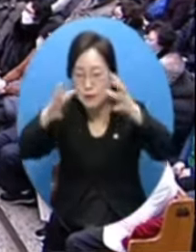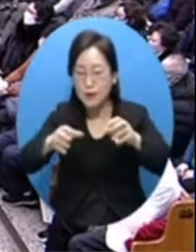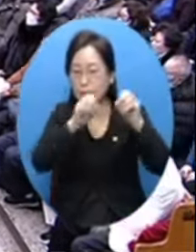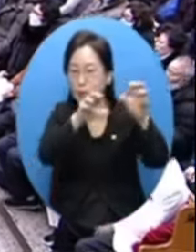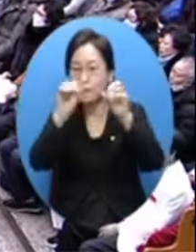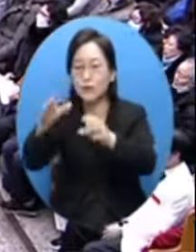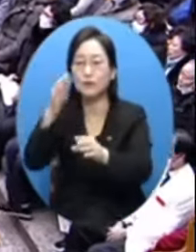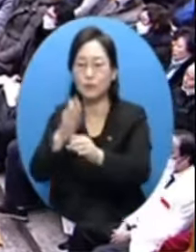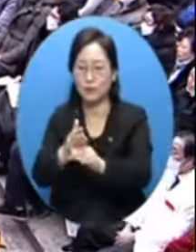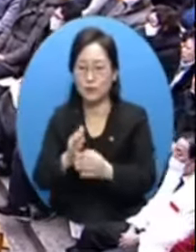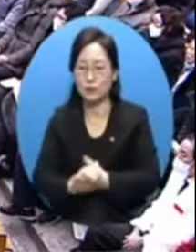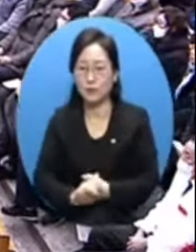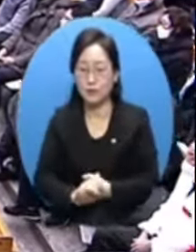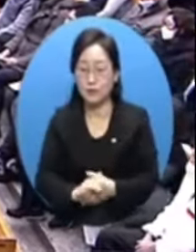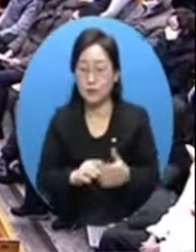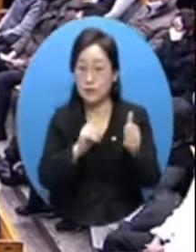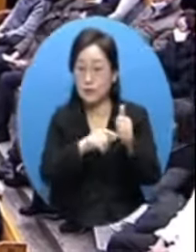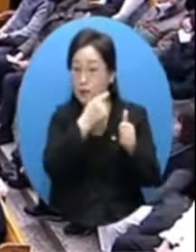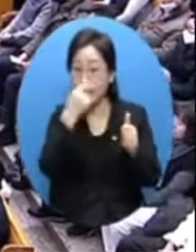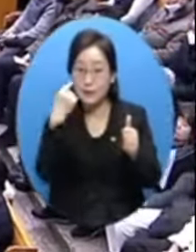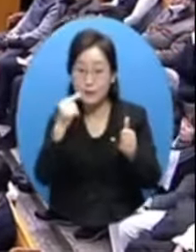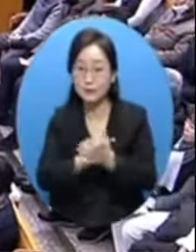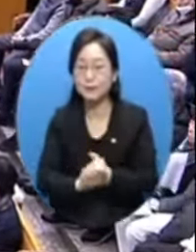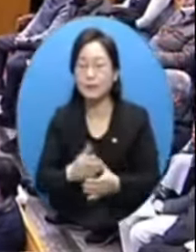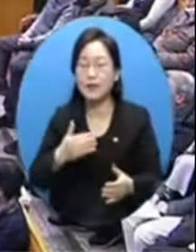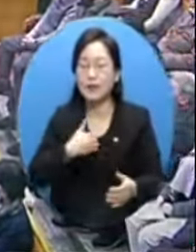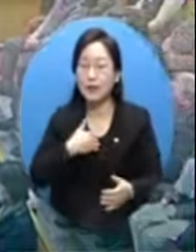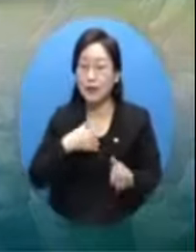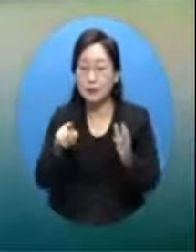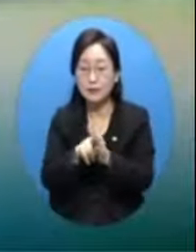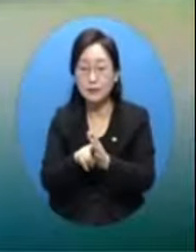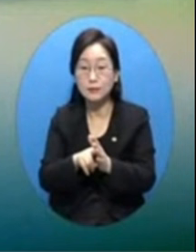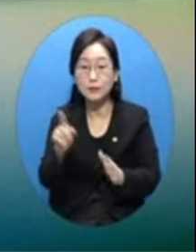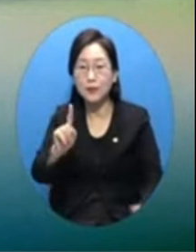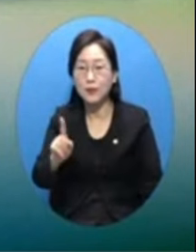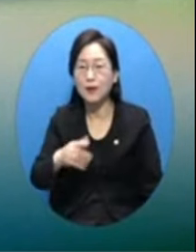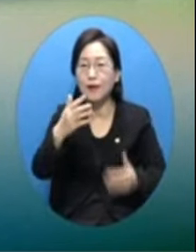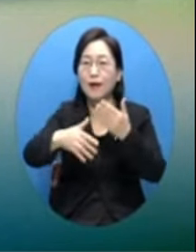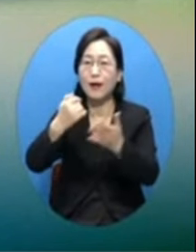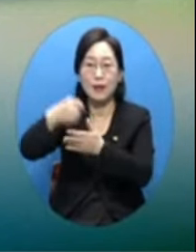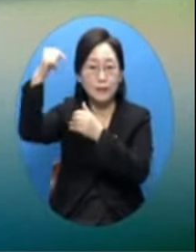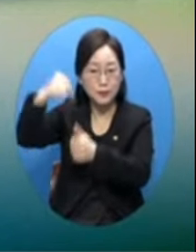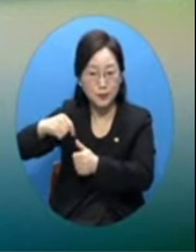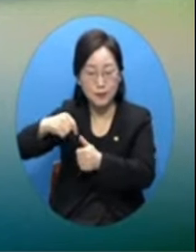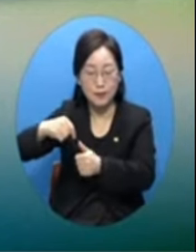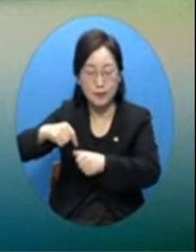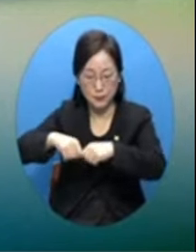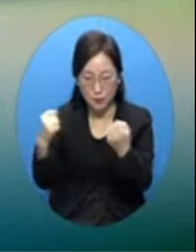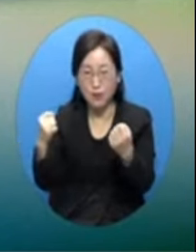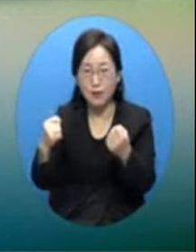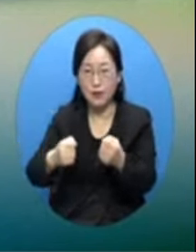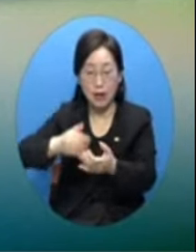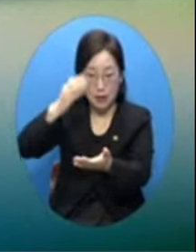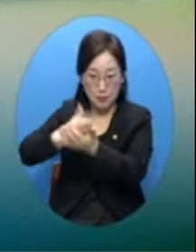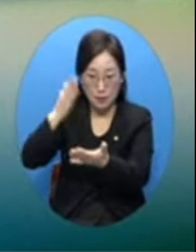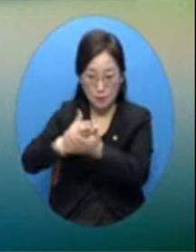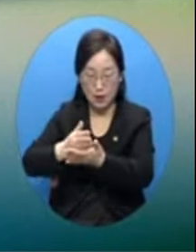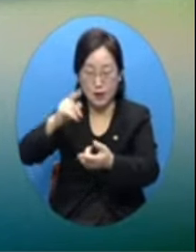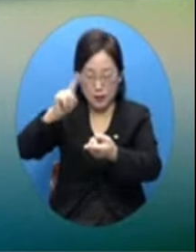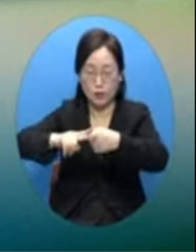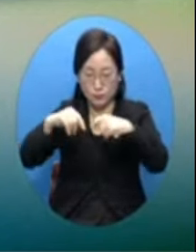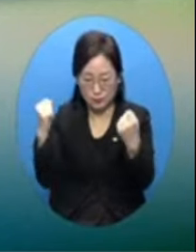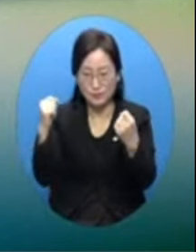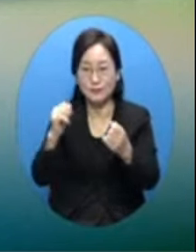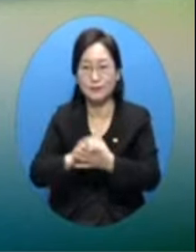전하고 있습니다 이런 가정을 하셨습니다 저의 신조는 하나님께서 하라는 것은 하고 하지 말라는 것은 안하는